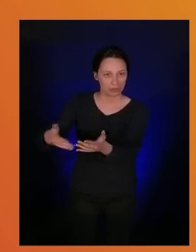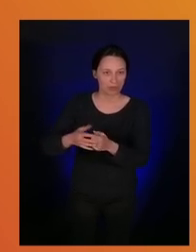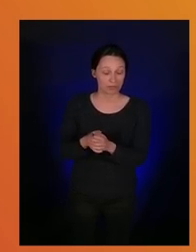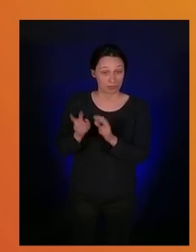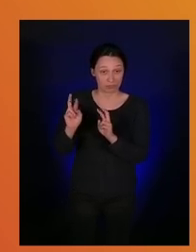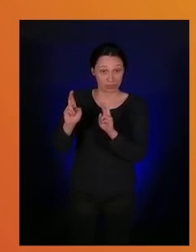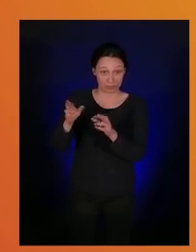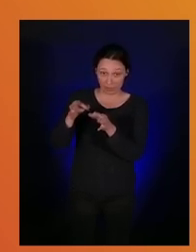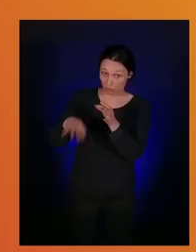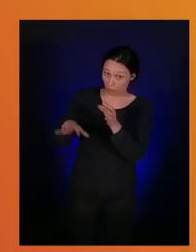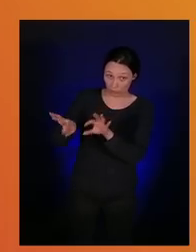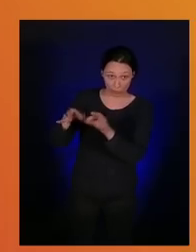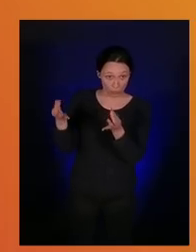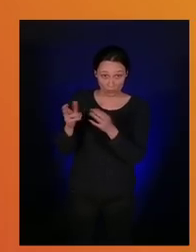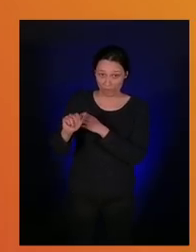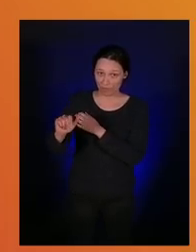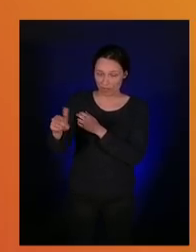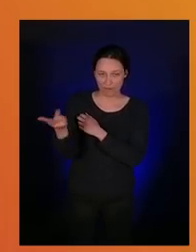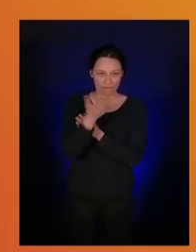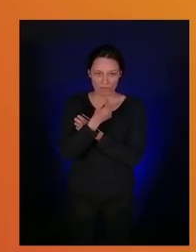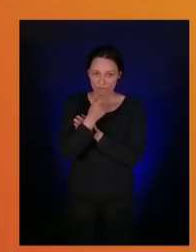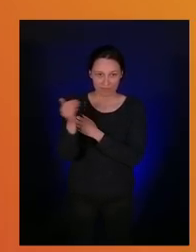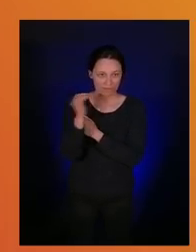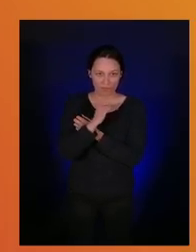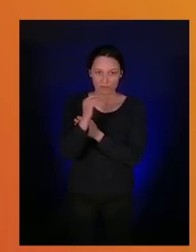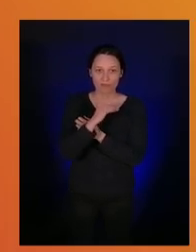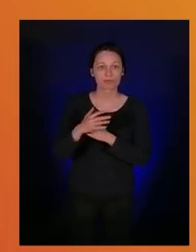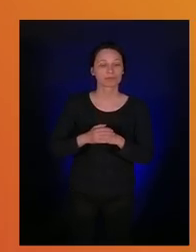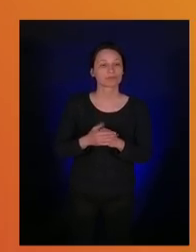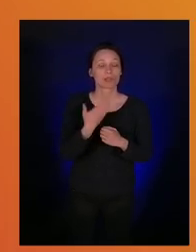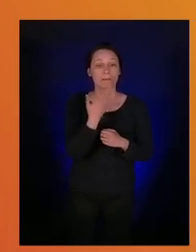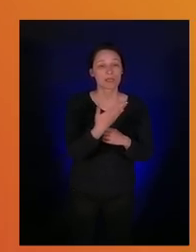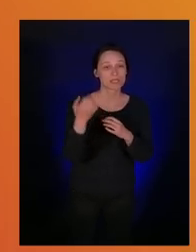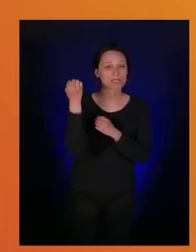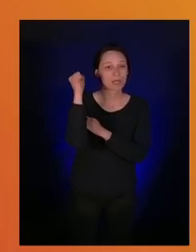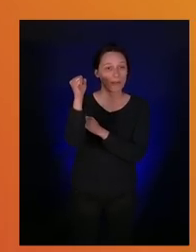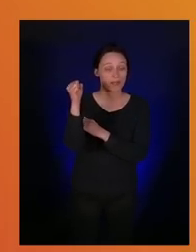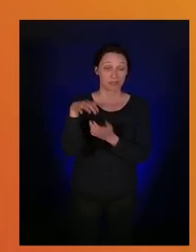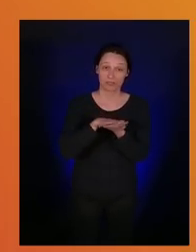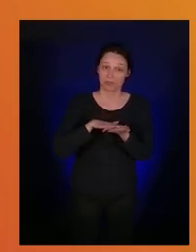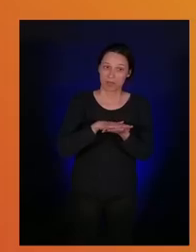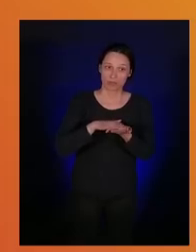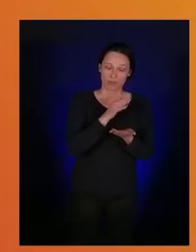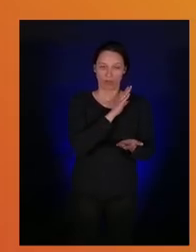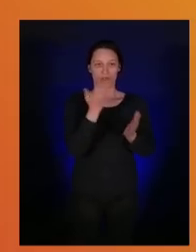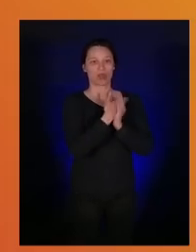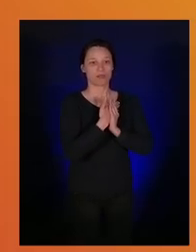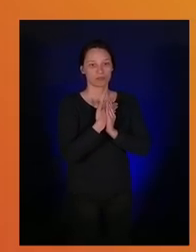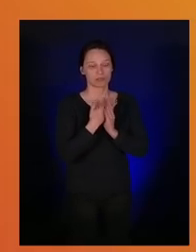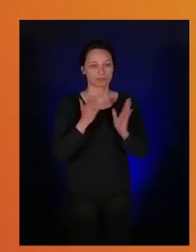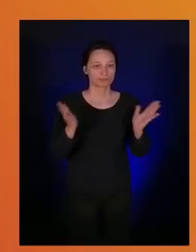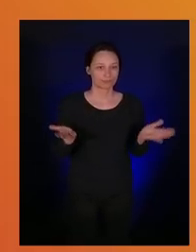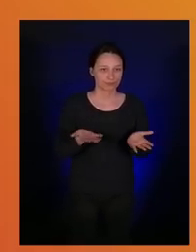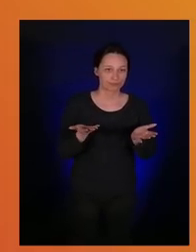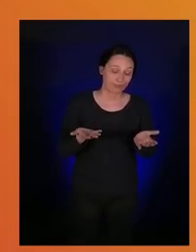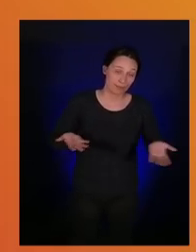rapidement pour Ludo, mais aussi pour le congrès. Merci les camarades. Excusez-nous hein, pour l'intervention, mais on aime